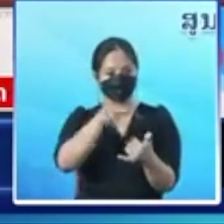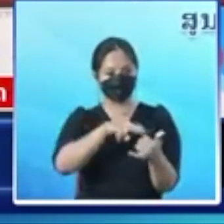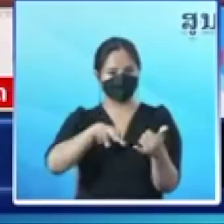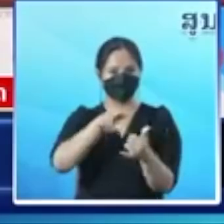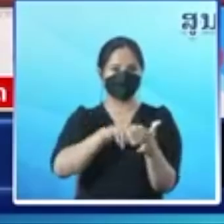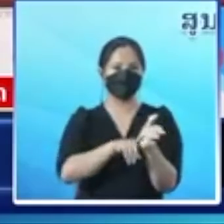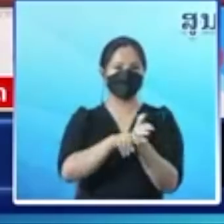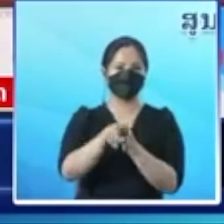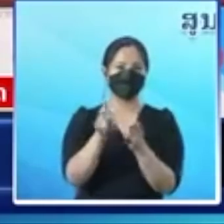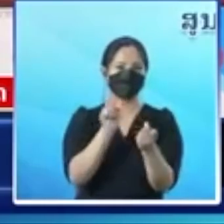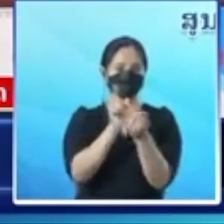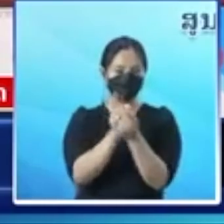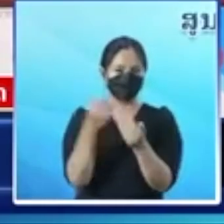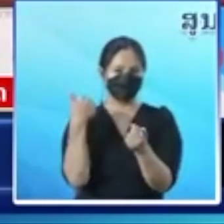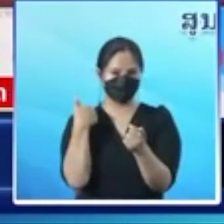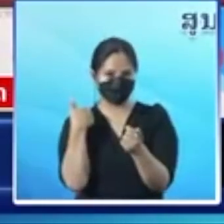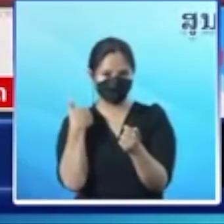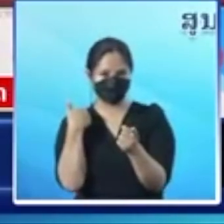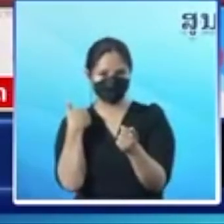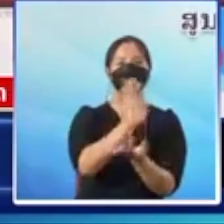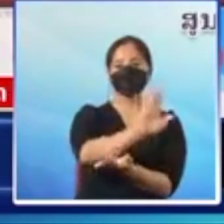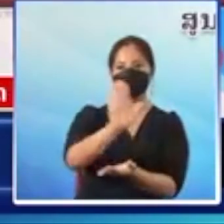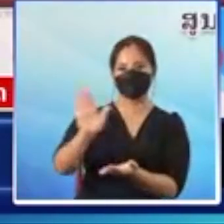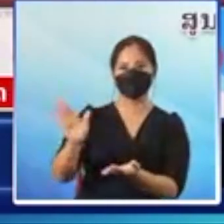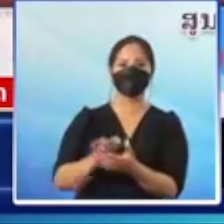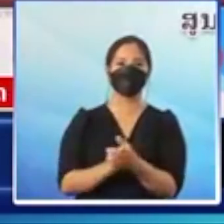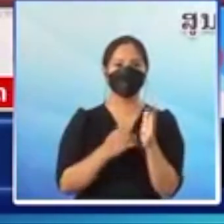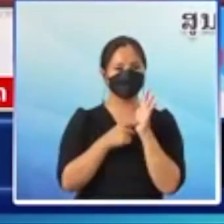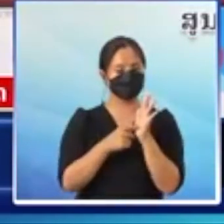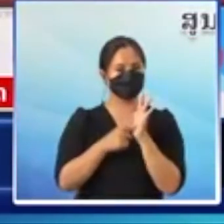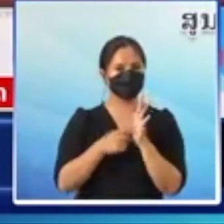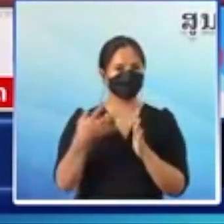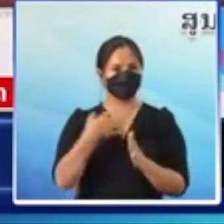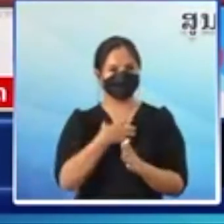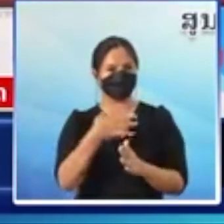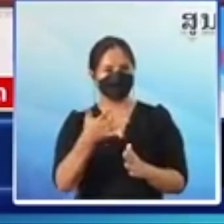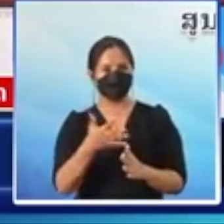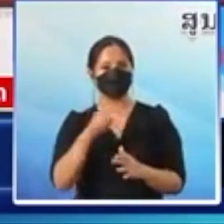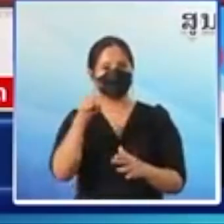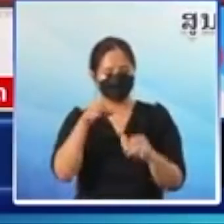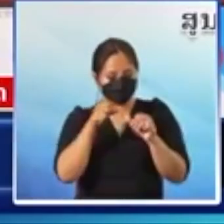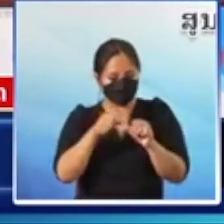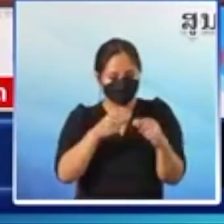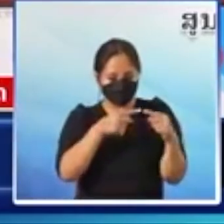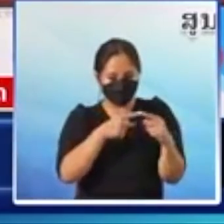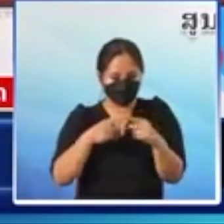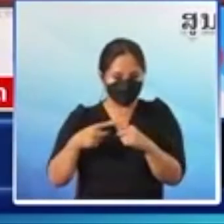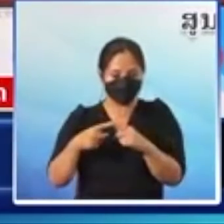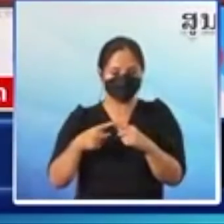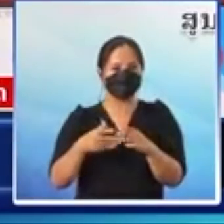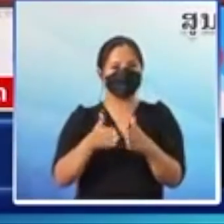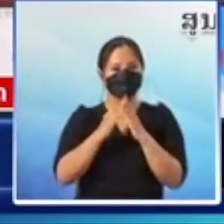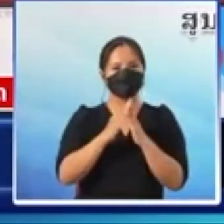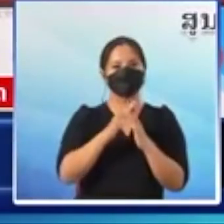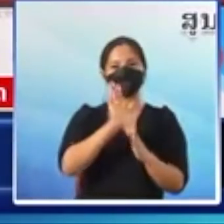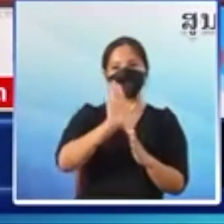าธิถ้าพบเสื้อก็จะได้รับการปิ่นปัวอย่างทันการหากบ่จำเป็นแท้ก็อยากขอให้สืบต่ออยู่ที่ตั้งของทานอ